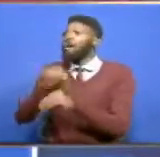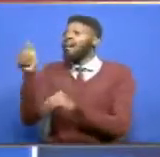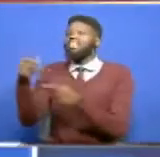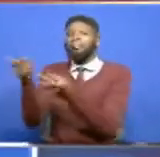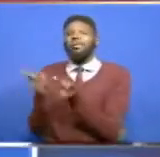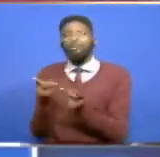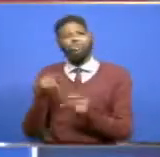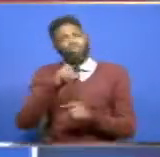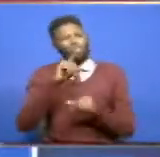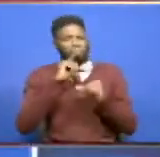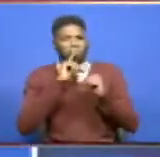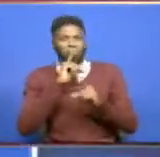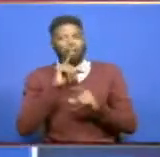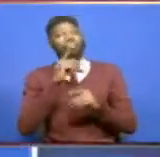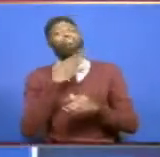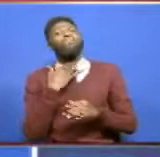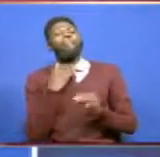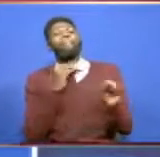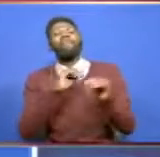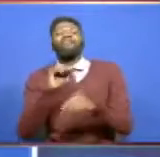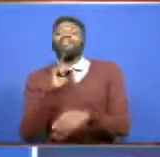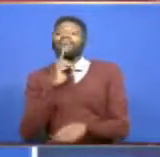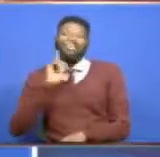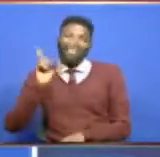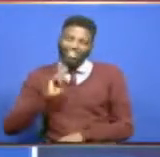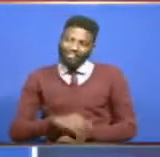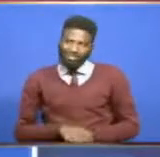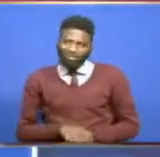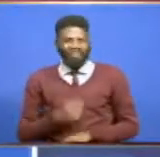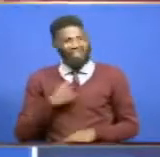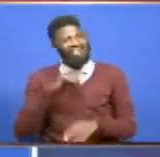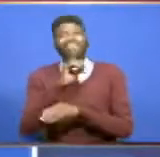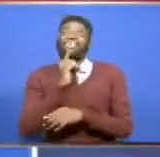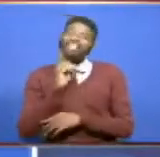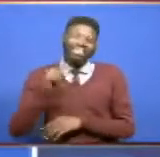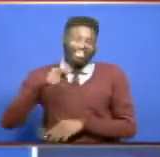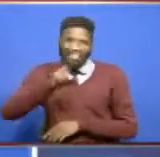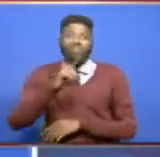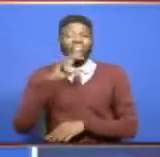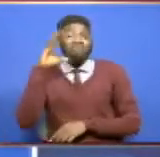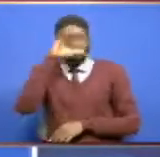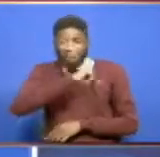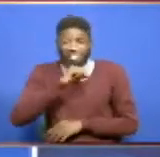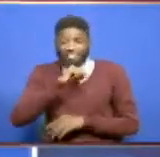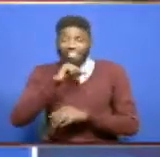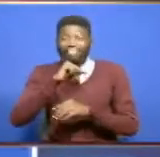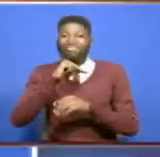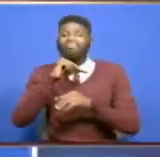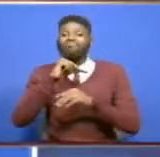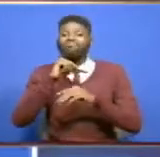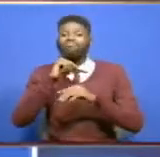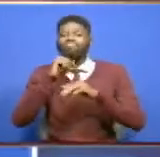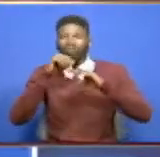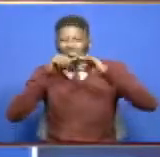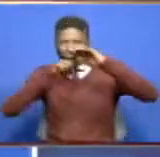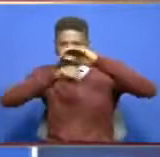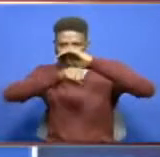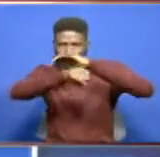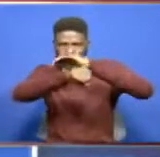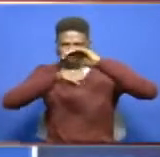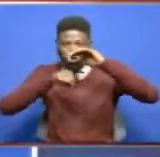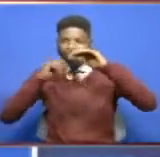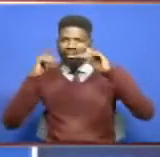wapi? Kinyata. Nikamuuliza Kinyata kule mba kama muna mashine ya CT scan kupima kichwa, mbona hamukupeleka mahali kama